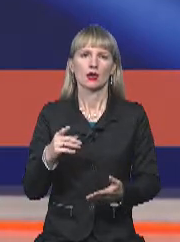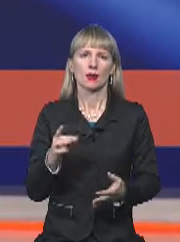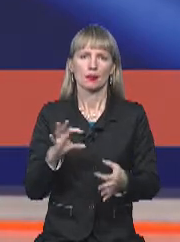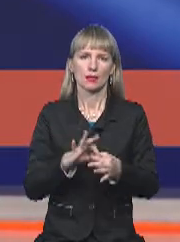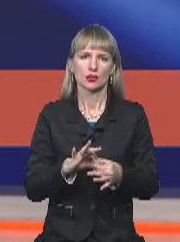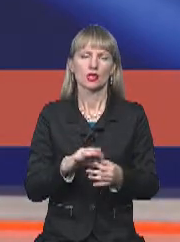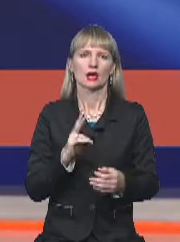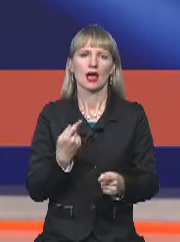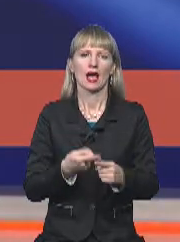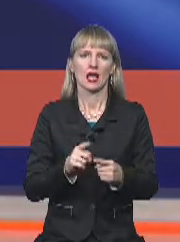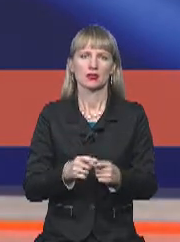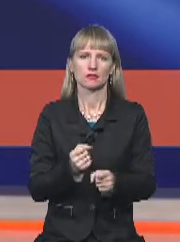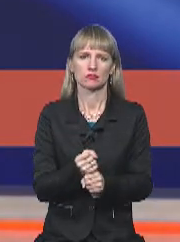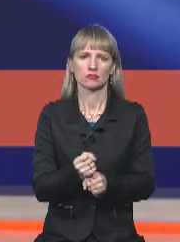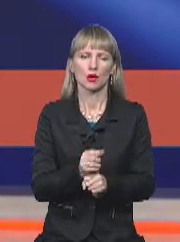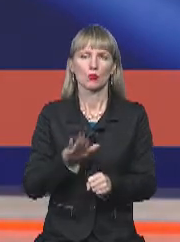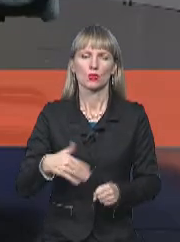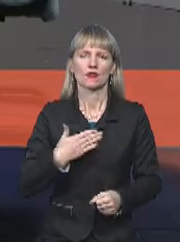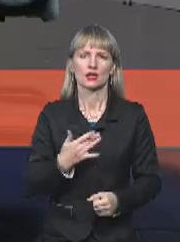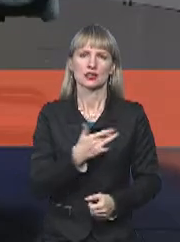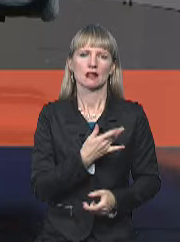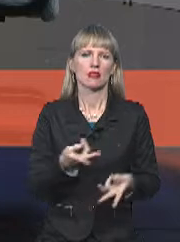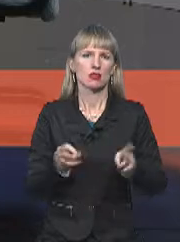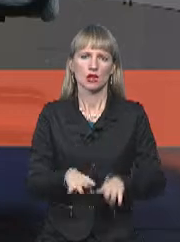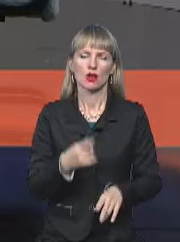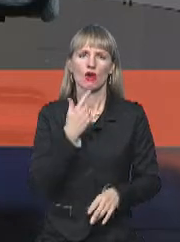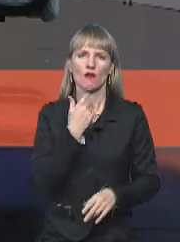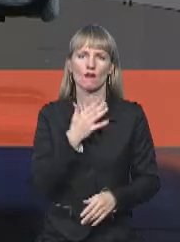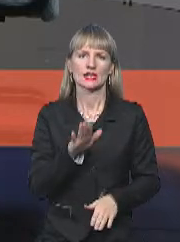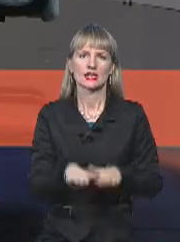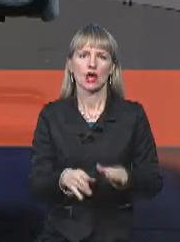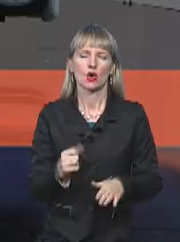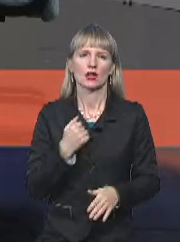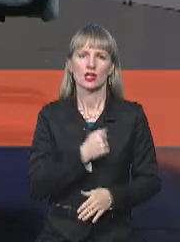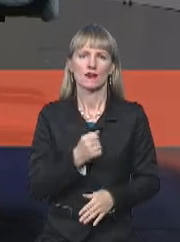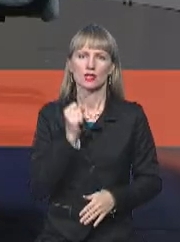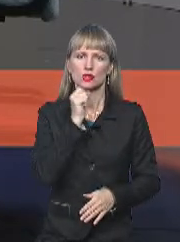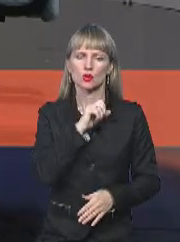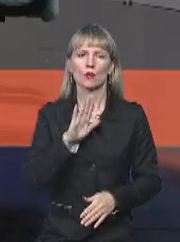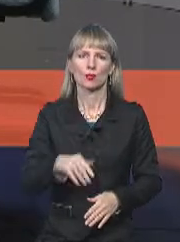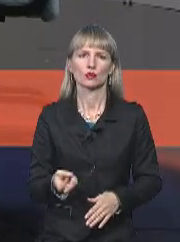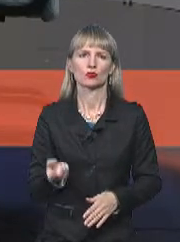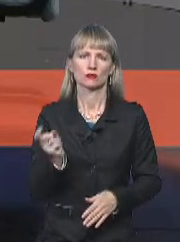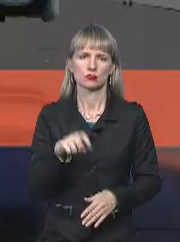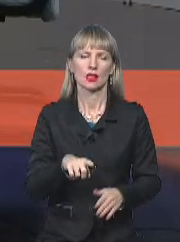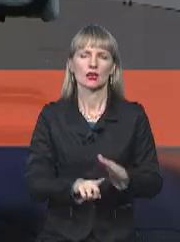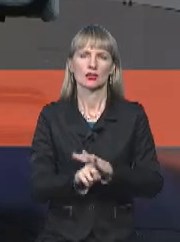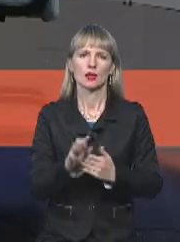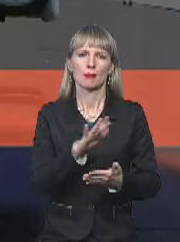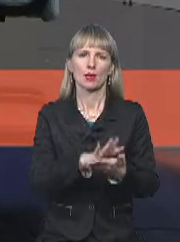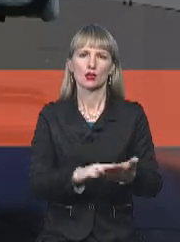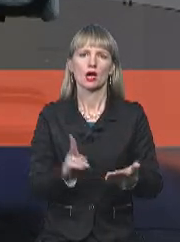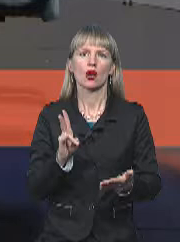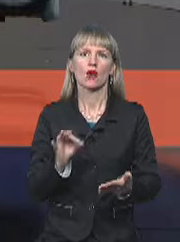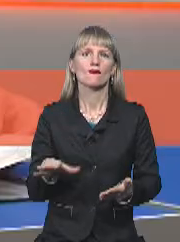этим зверствам. Пусть в наших сердцах не останется кровавого следа от гнева и злости, но пусть придет настоящее прощение ко